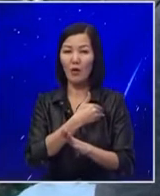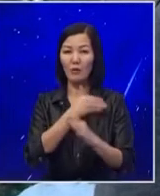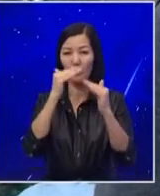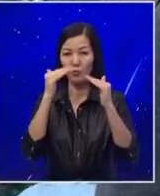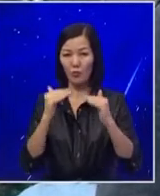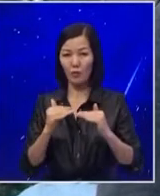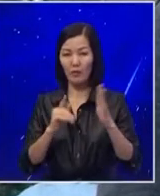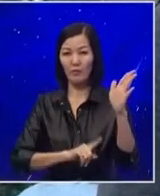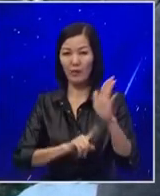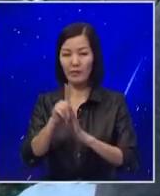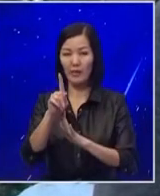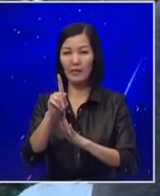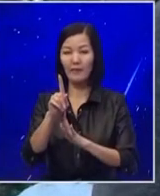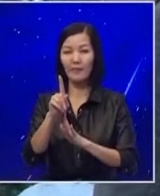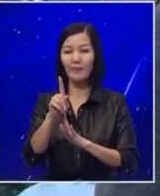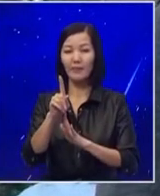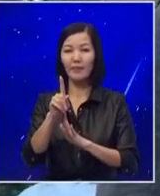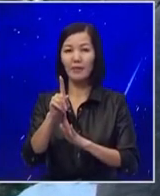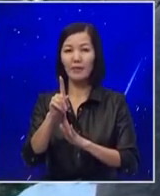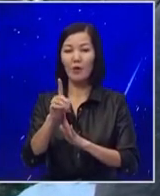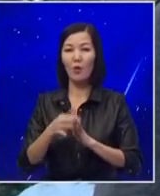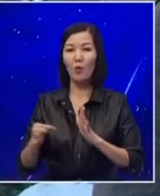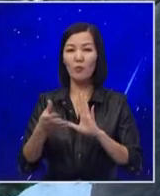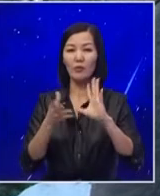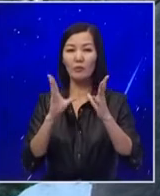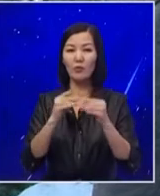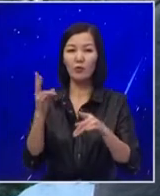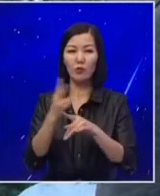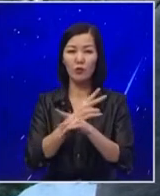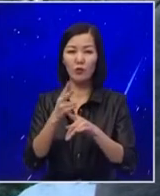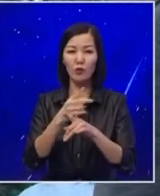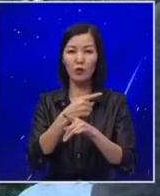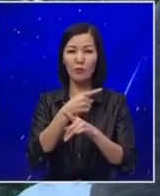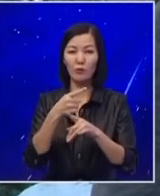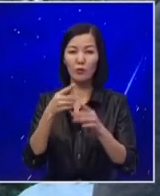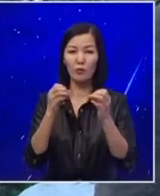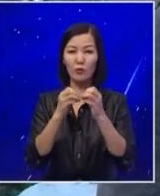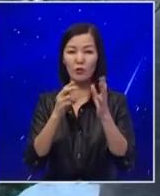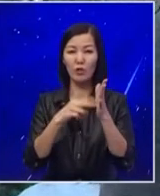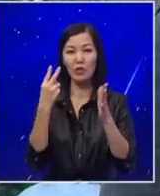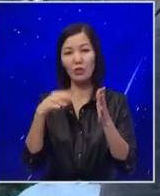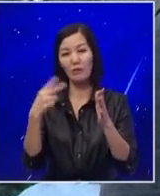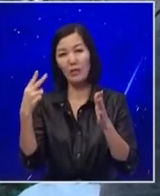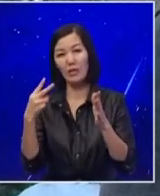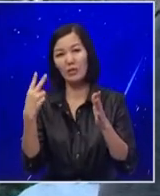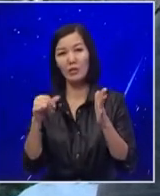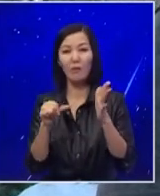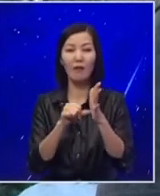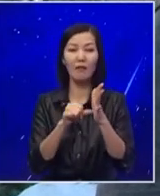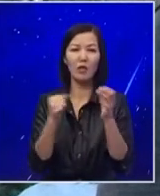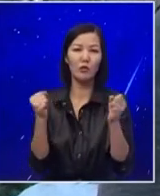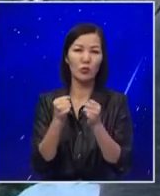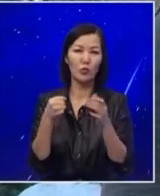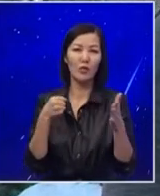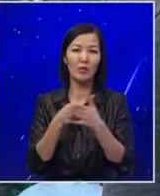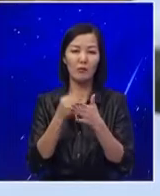төмендей бастайды. Облыс бойынша түнде ауа температурасы 17-22, кей жерлерде 26 градус аязға